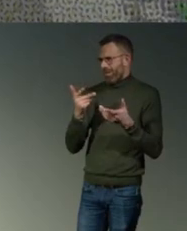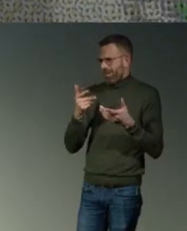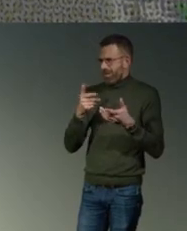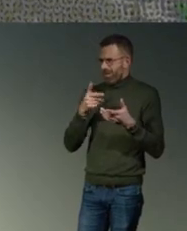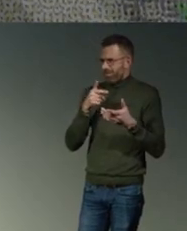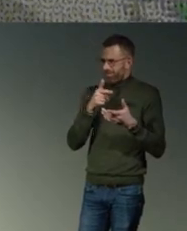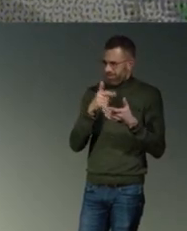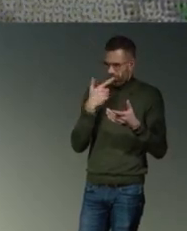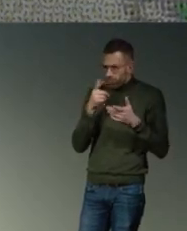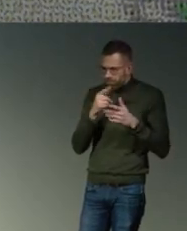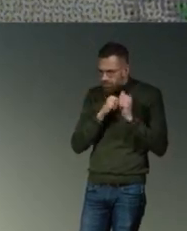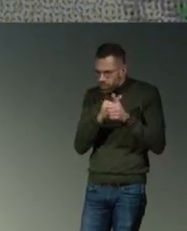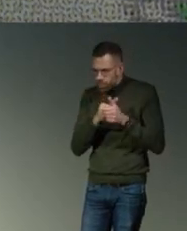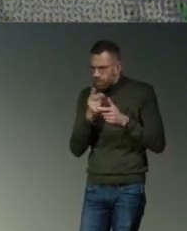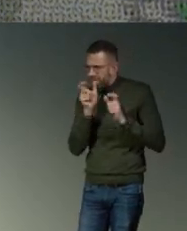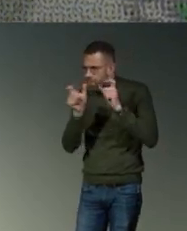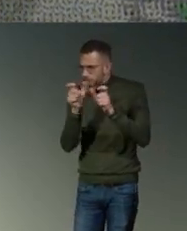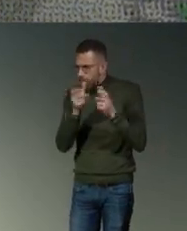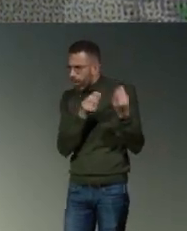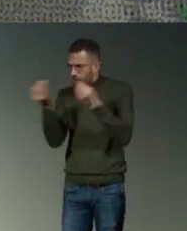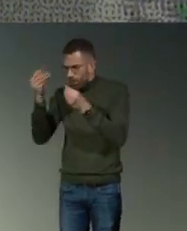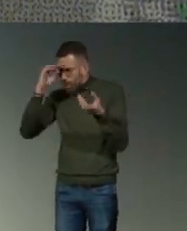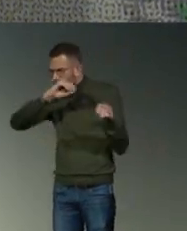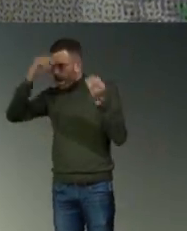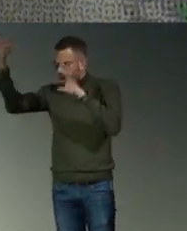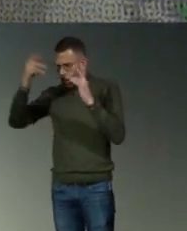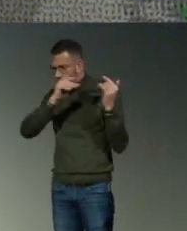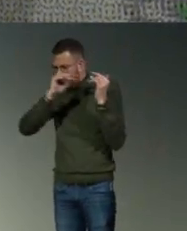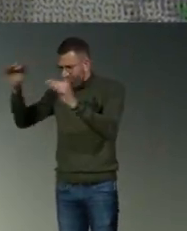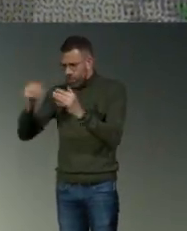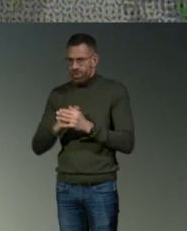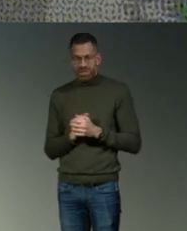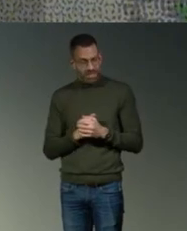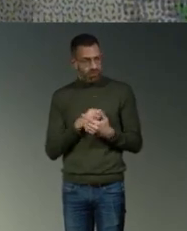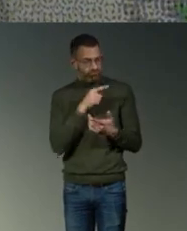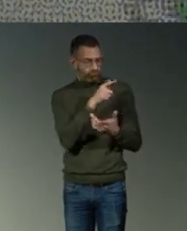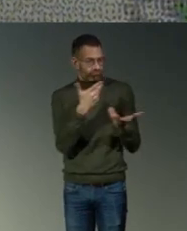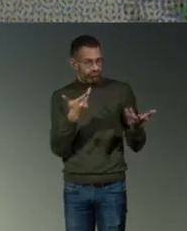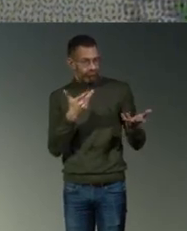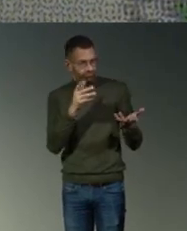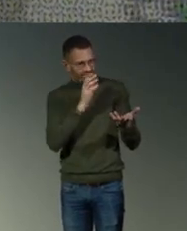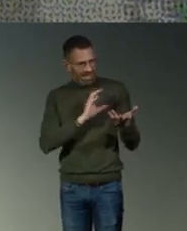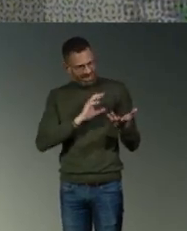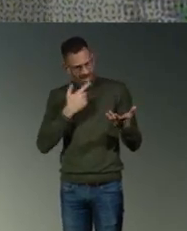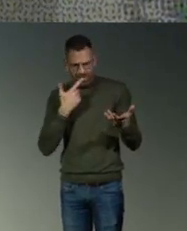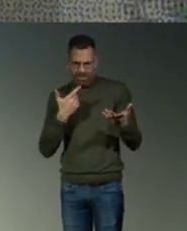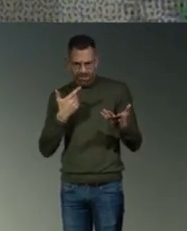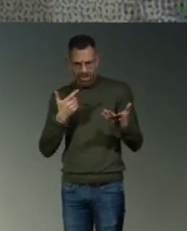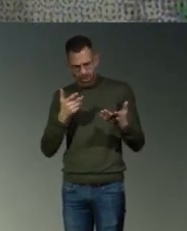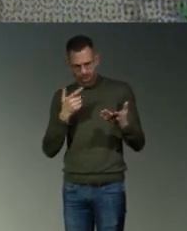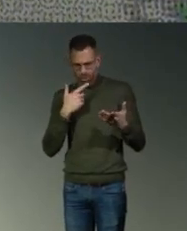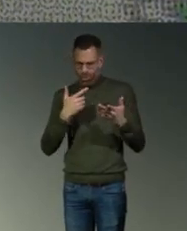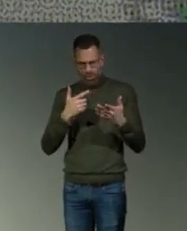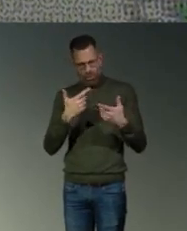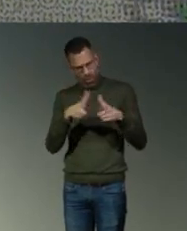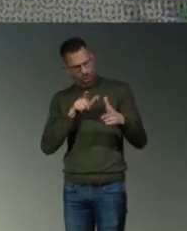puissante dans la manière de modéliser nos représentations, et que vous essayez de réinscrire une certaine distance critique par rapport à ce